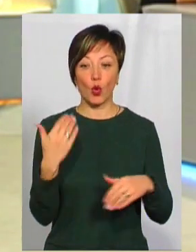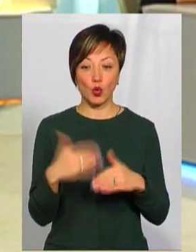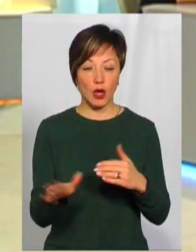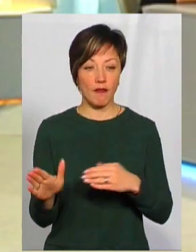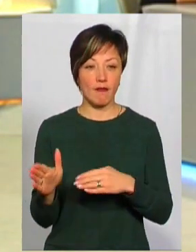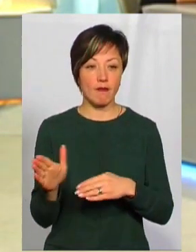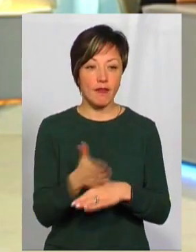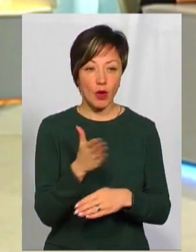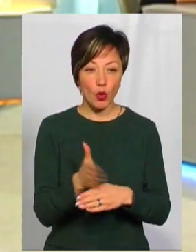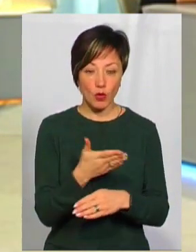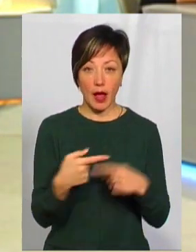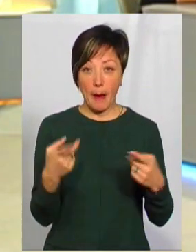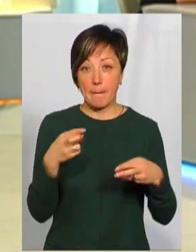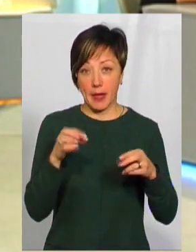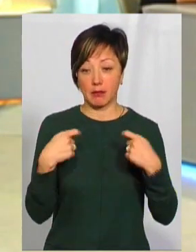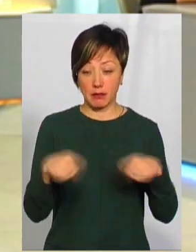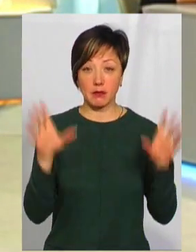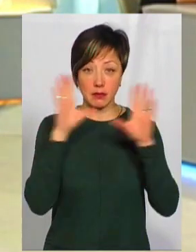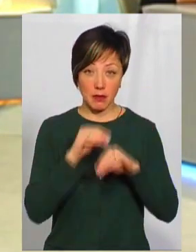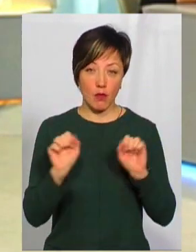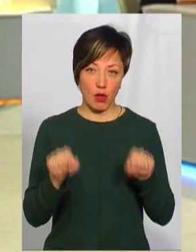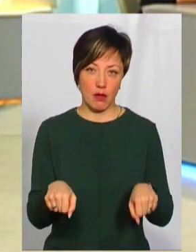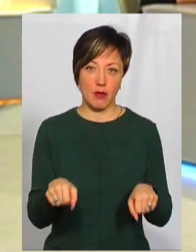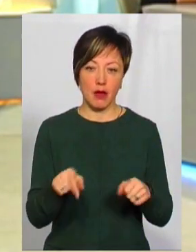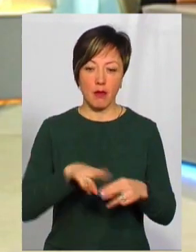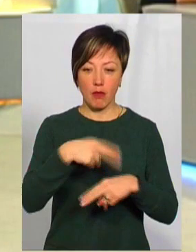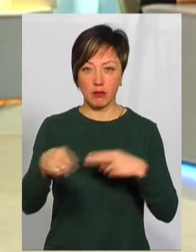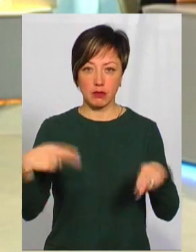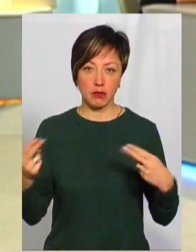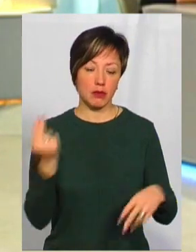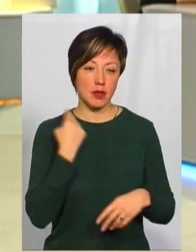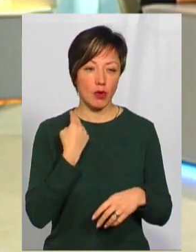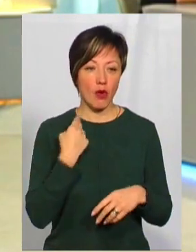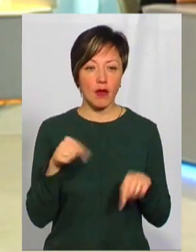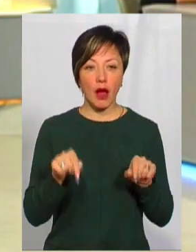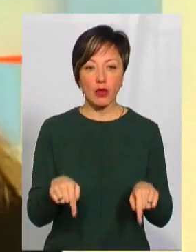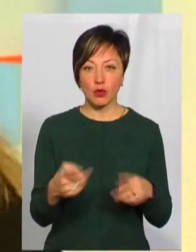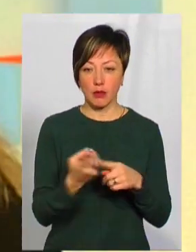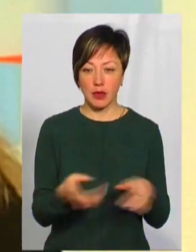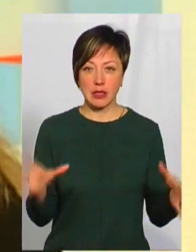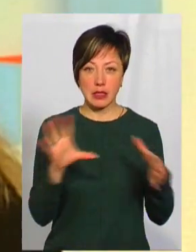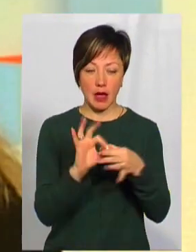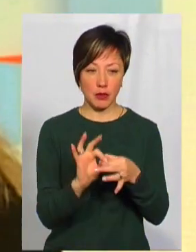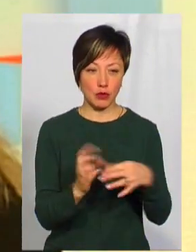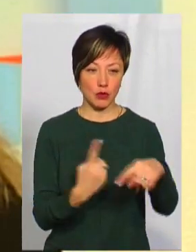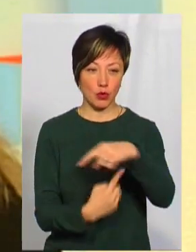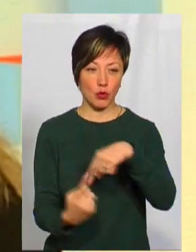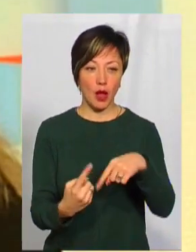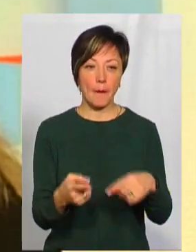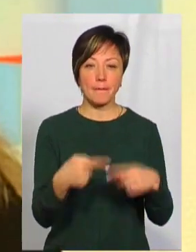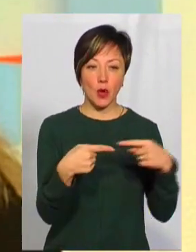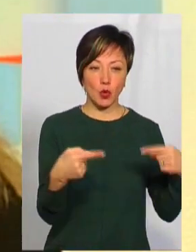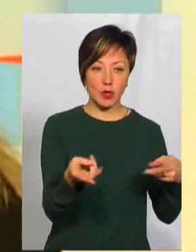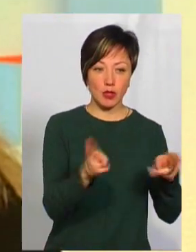виготовлену продукцію. Якби ми реалізували виготовлену продукцію, ми могли би погасити заборгованість. А тут як замкнуте коло.